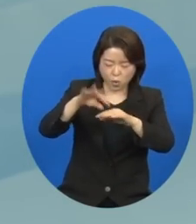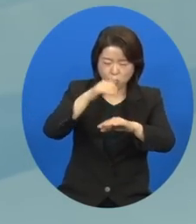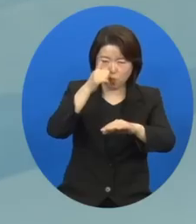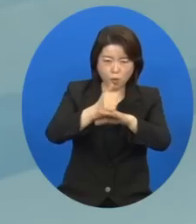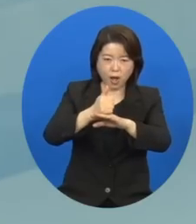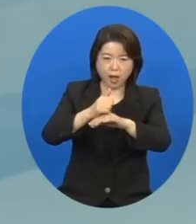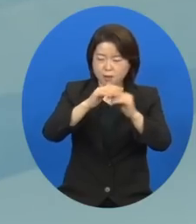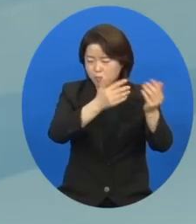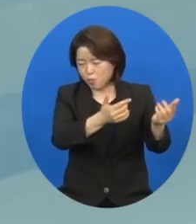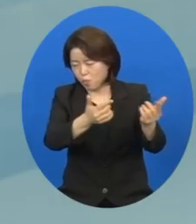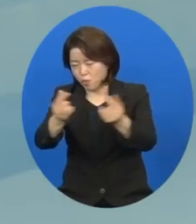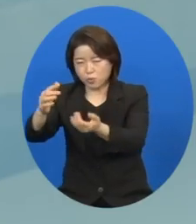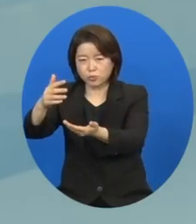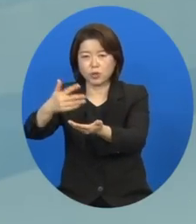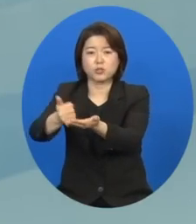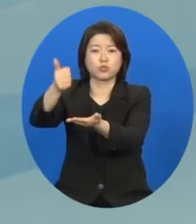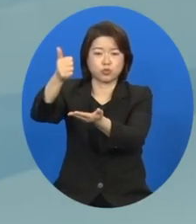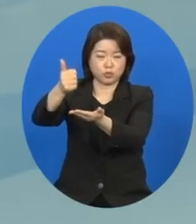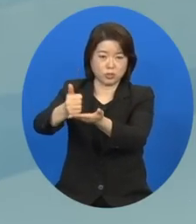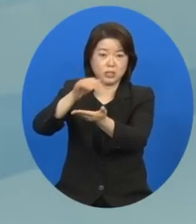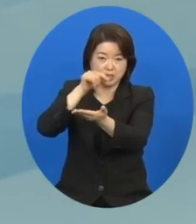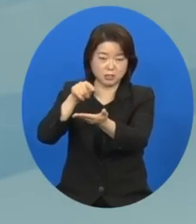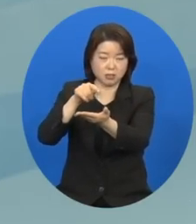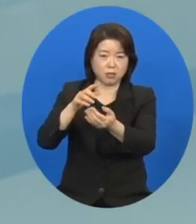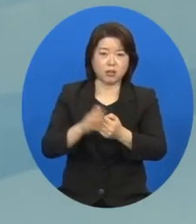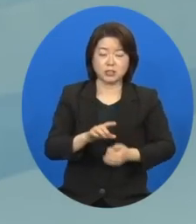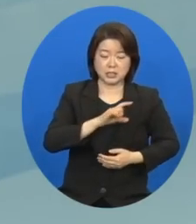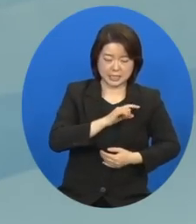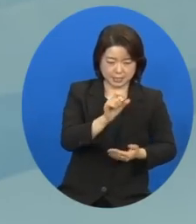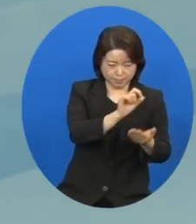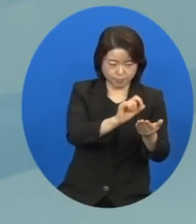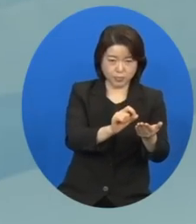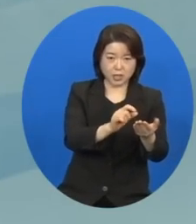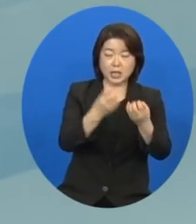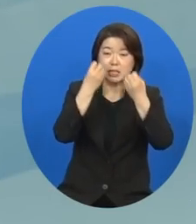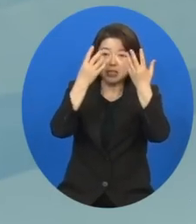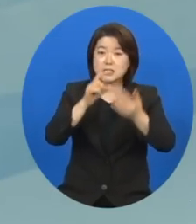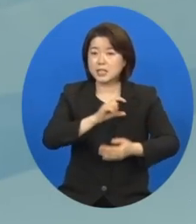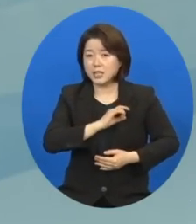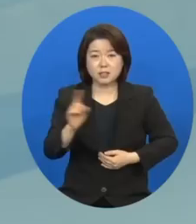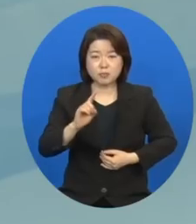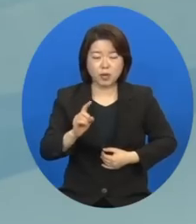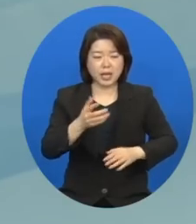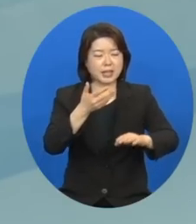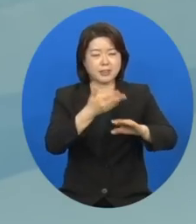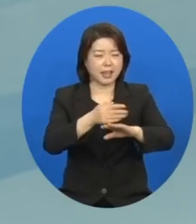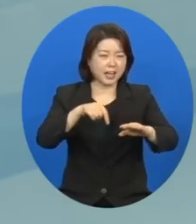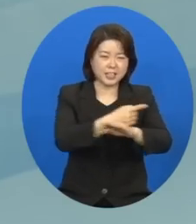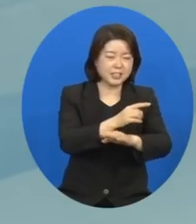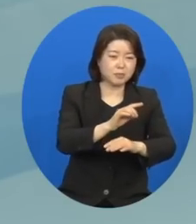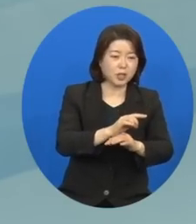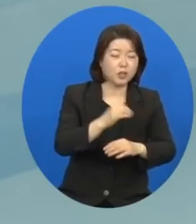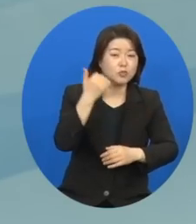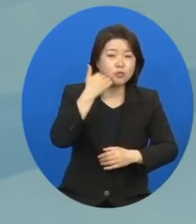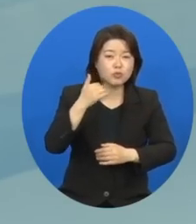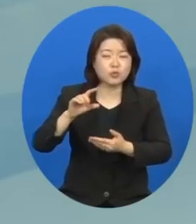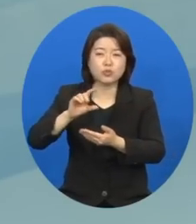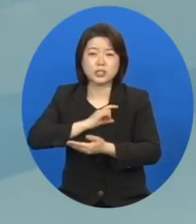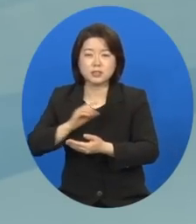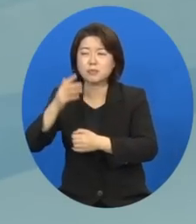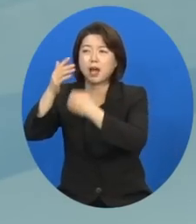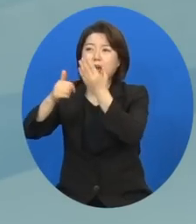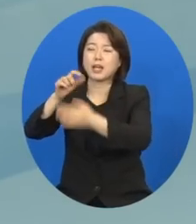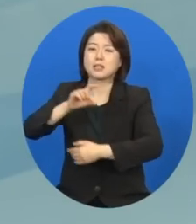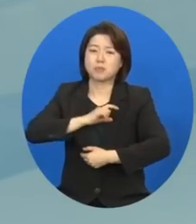만주의 주라 그 이름이 써 있는 겁니다. 그래서 이 새 이름이라는 것은 다른 이름이 아니고 누구의 이름이냐? 하나님의